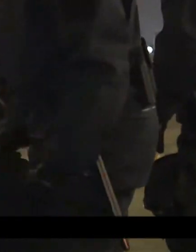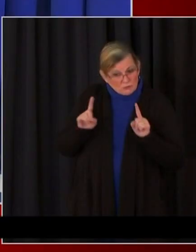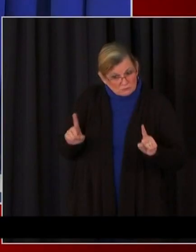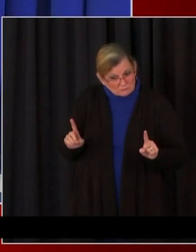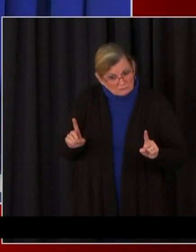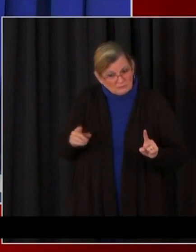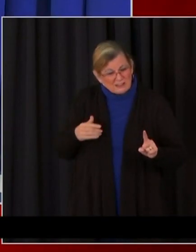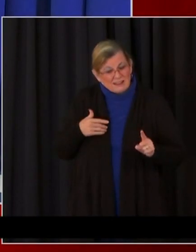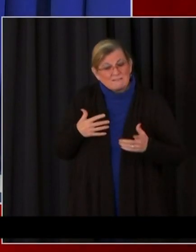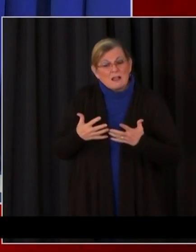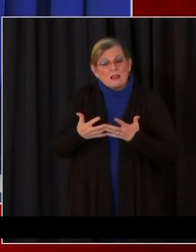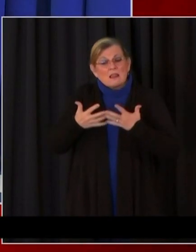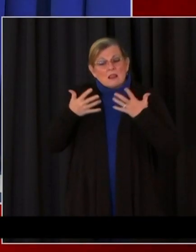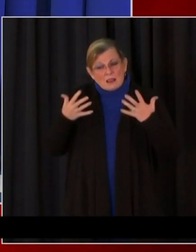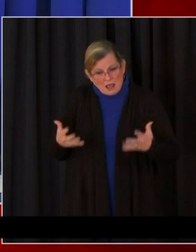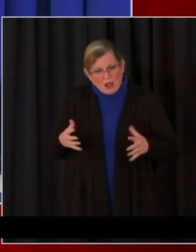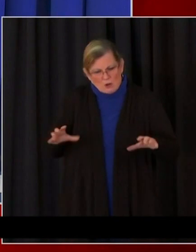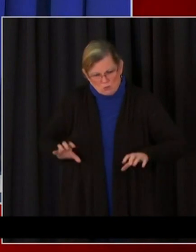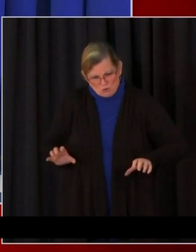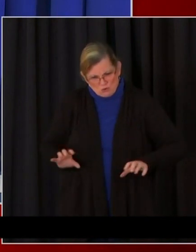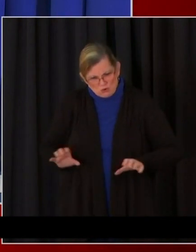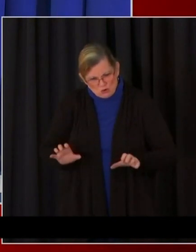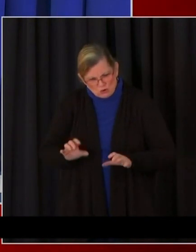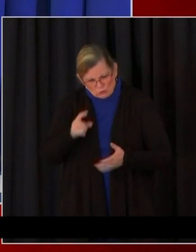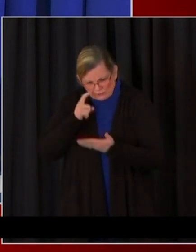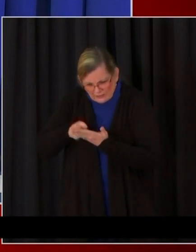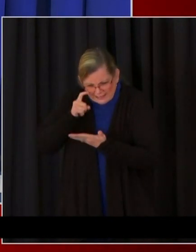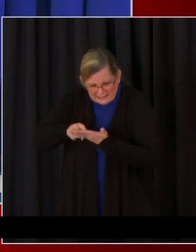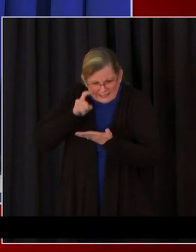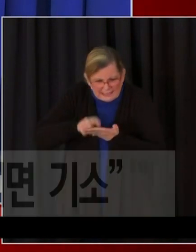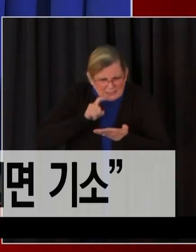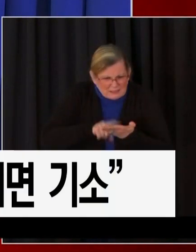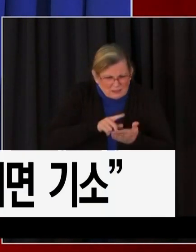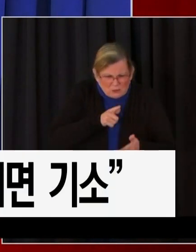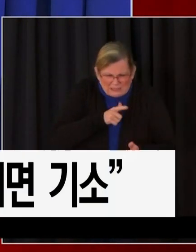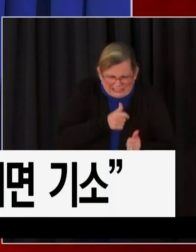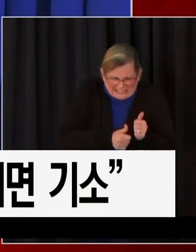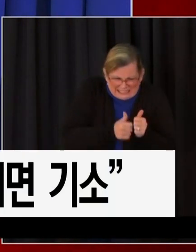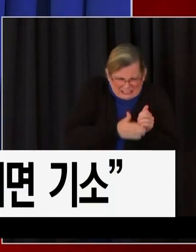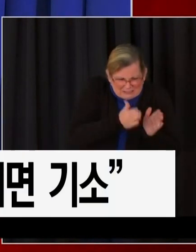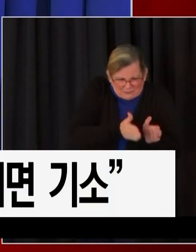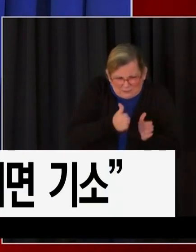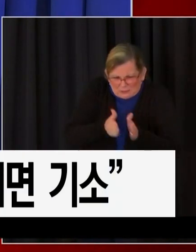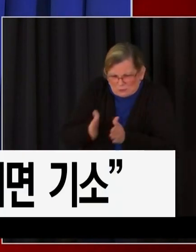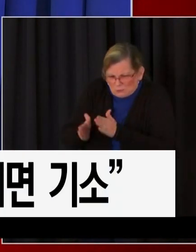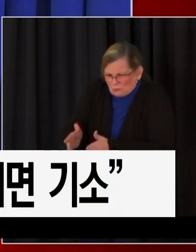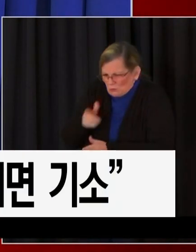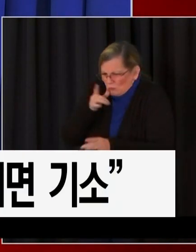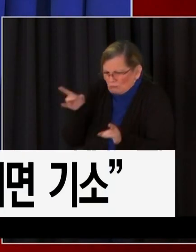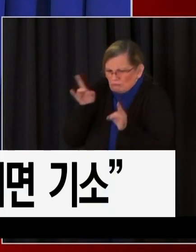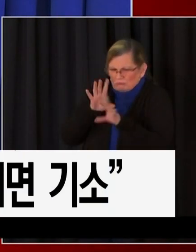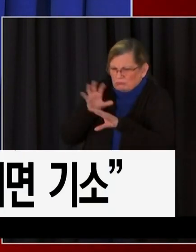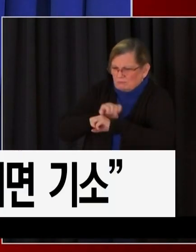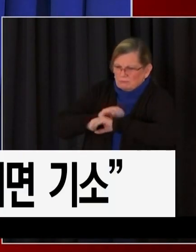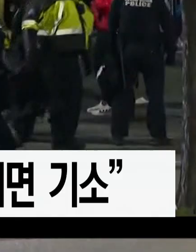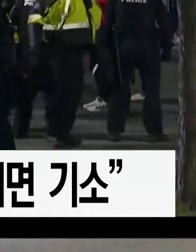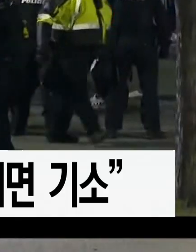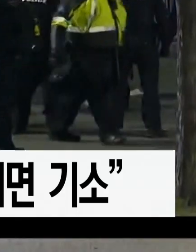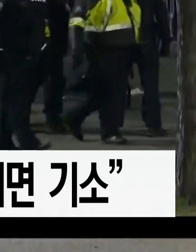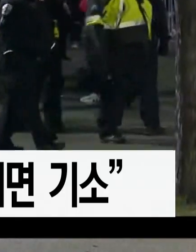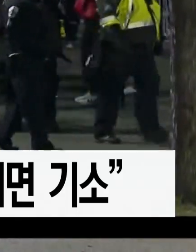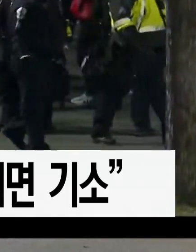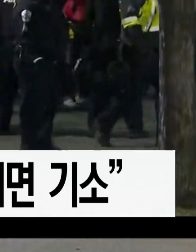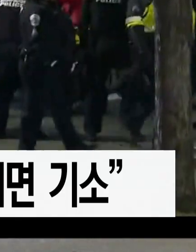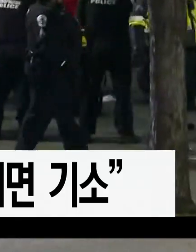적용할 방침이라고 강조했습니다. 샤오윈 검사장 대행은 또 만약 조사 과정에서 의회 경찰이 이번 사태와